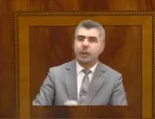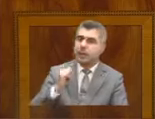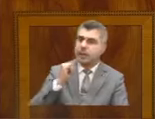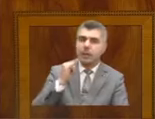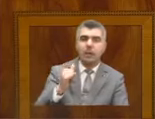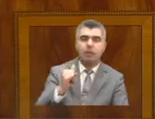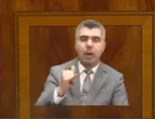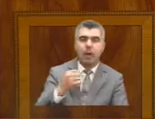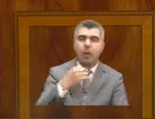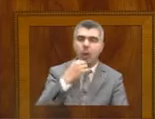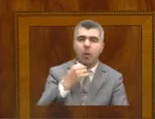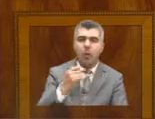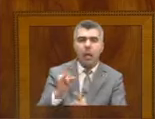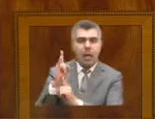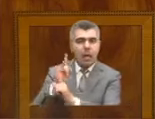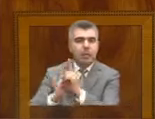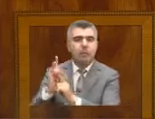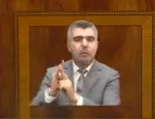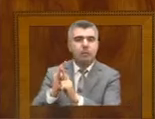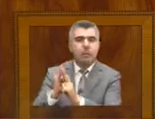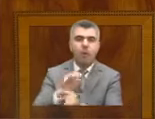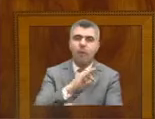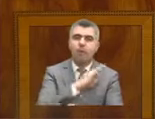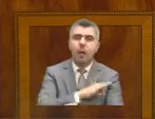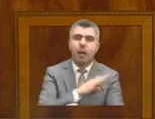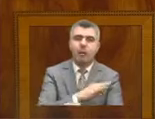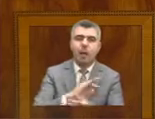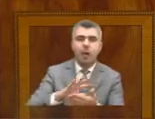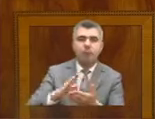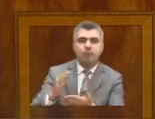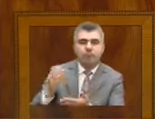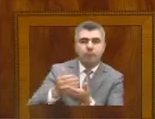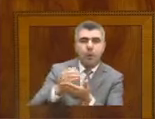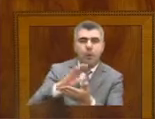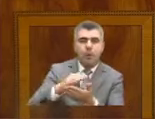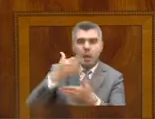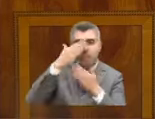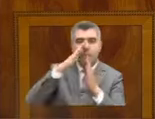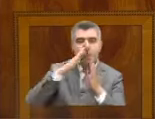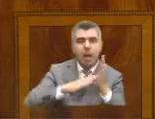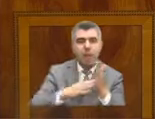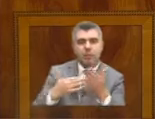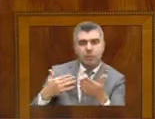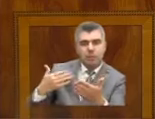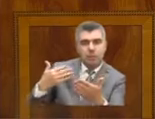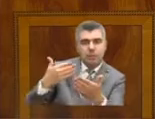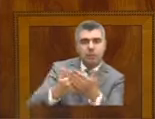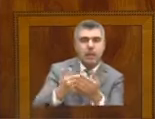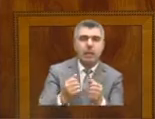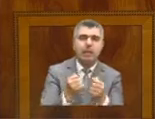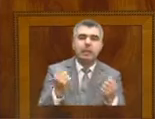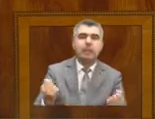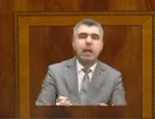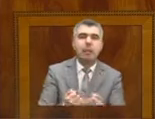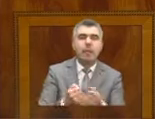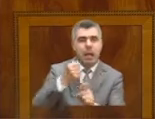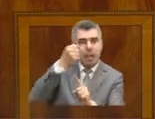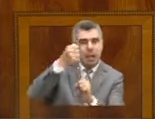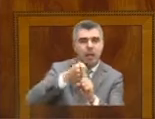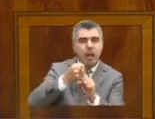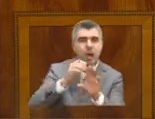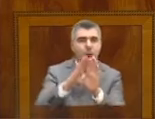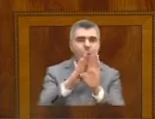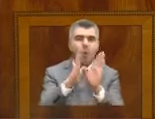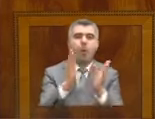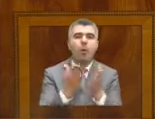وتتمينا للتراكمات والمكتسبات التي حققتها المملكة عبر هذا المسار التنموي والإصلاحي